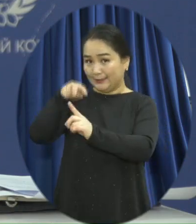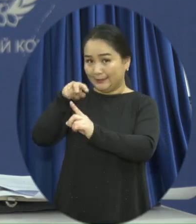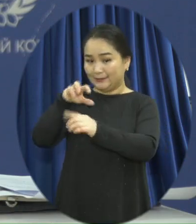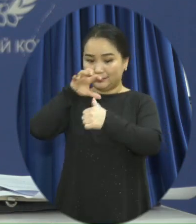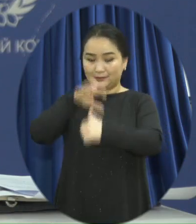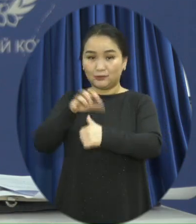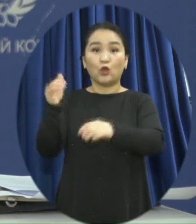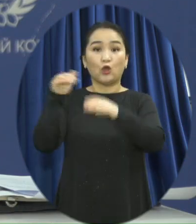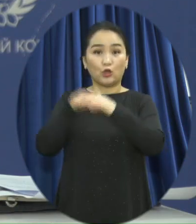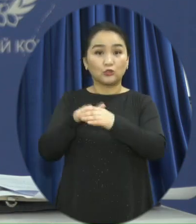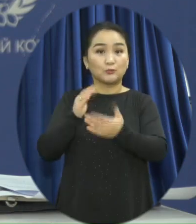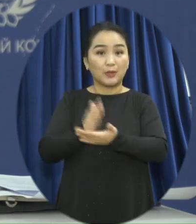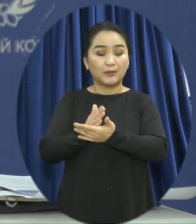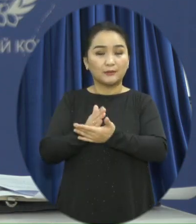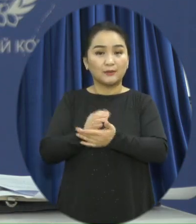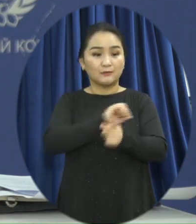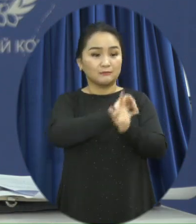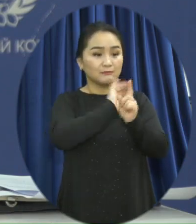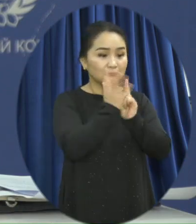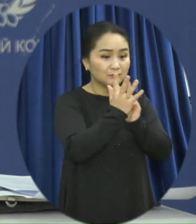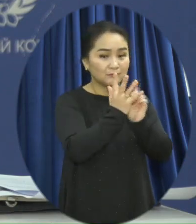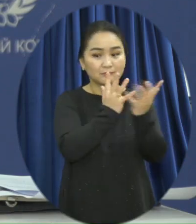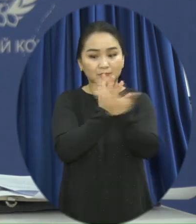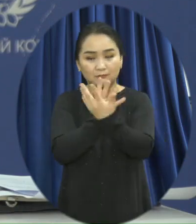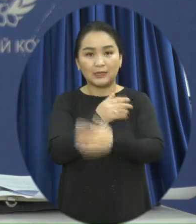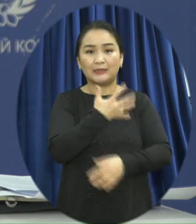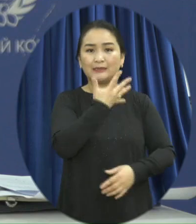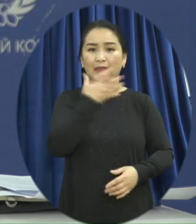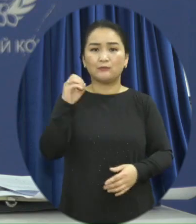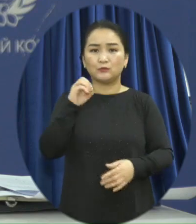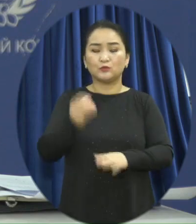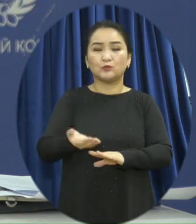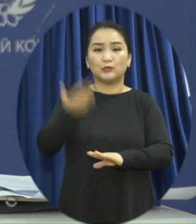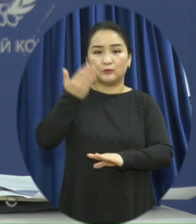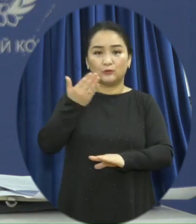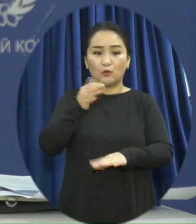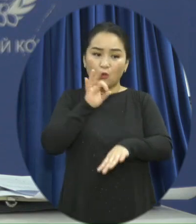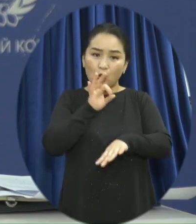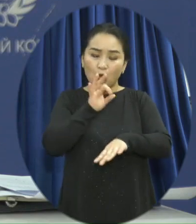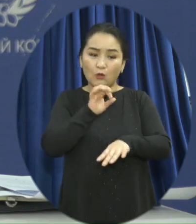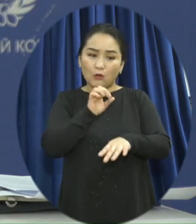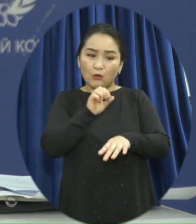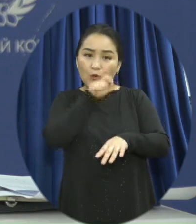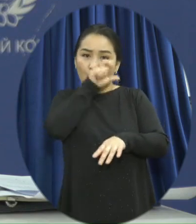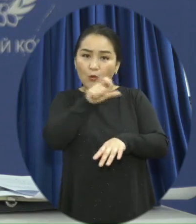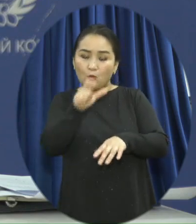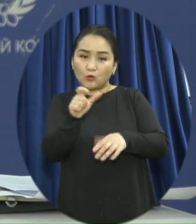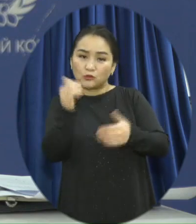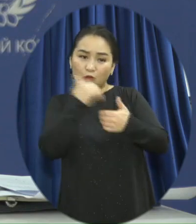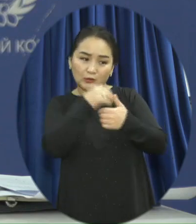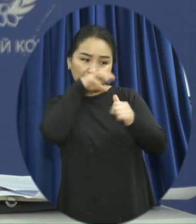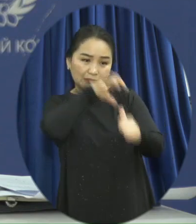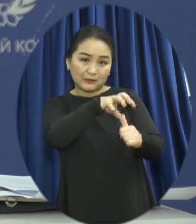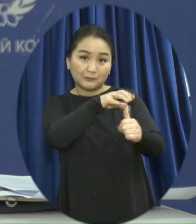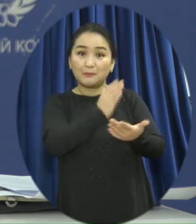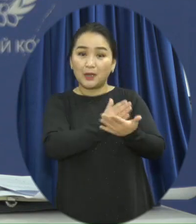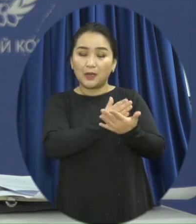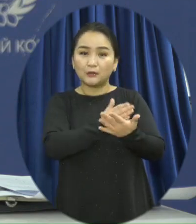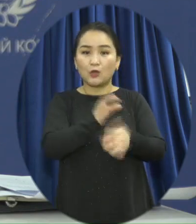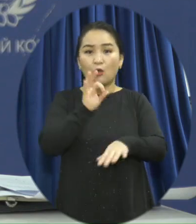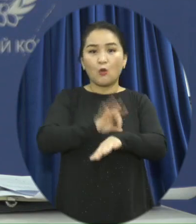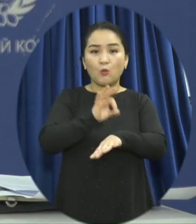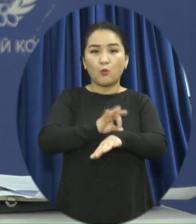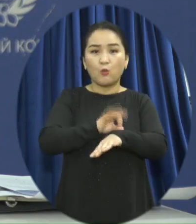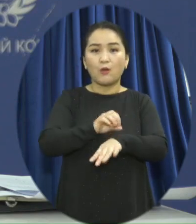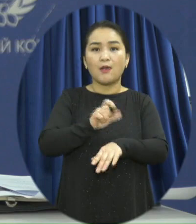болон хоёр дахь хавьтал нийлээ 500 гаруй хавьтал байгаа тохиолдол халдварын эрсдэл өндөр болж байгаа гэсэн үзүүлэлт. Тэгэхээр ард иргэд онцгой